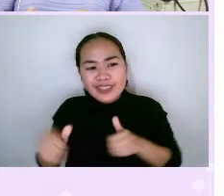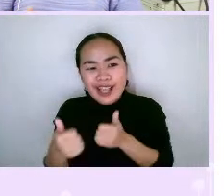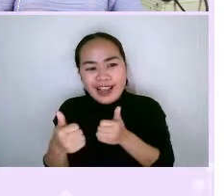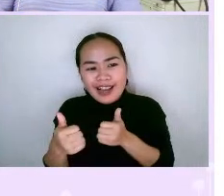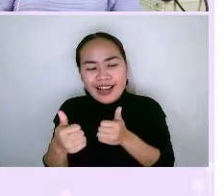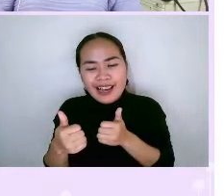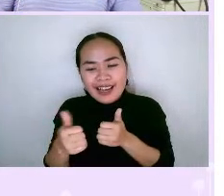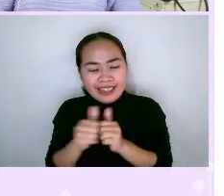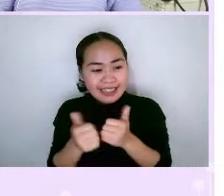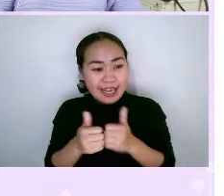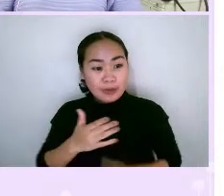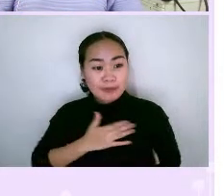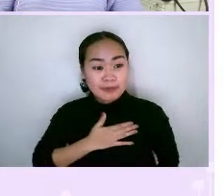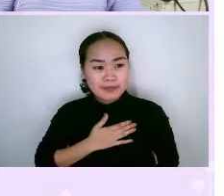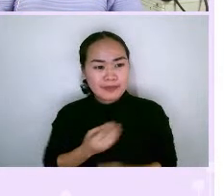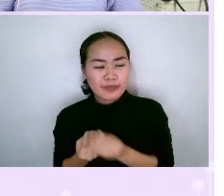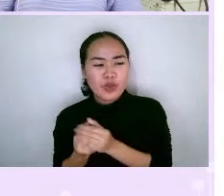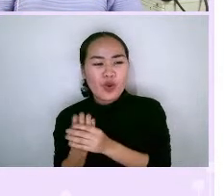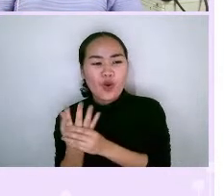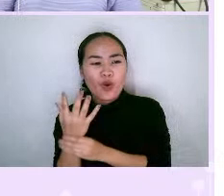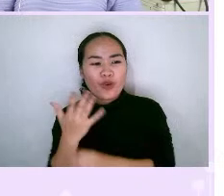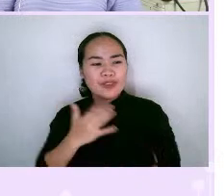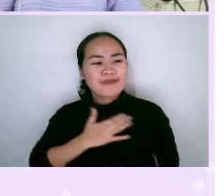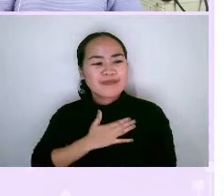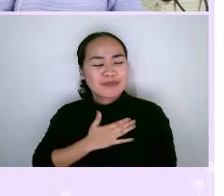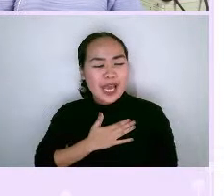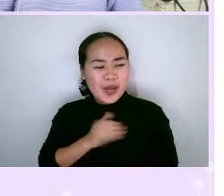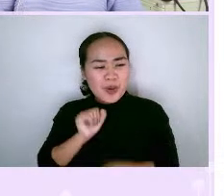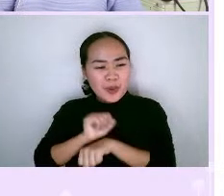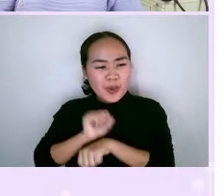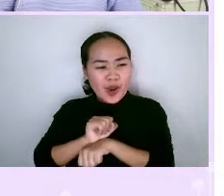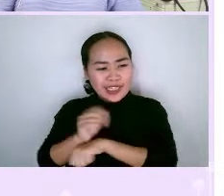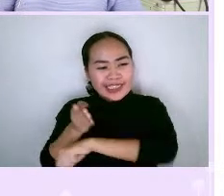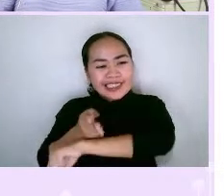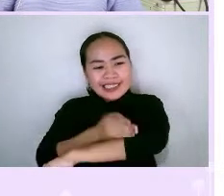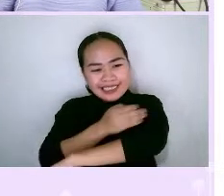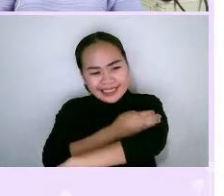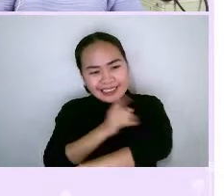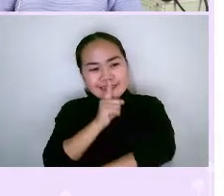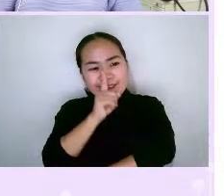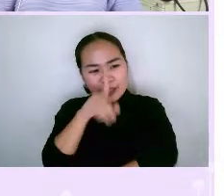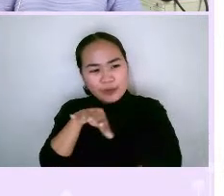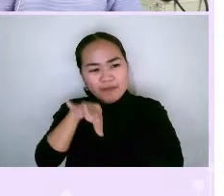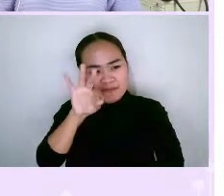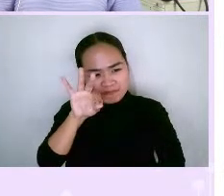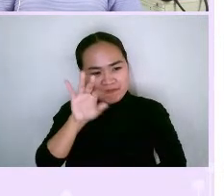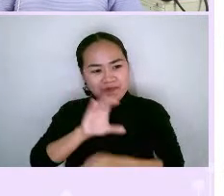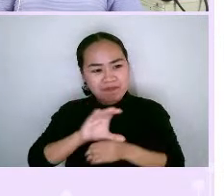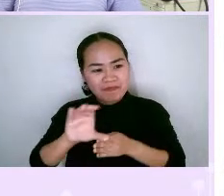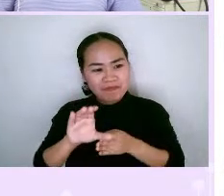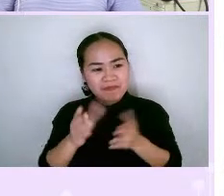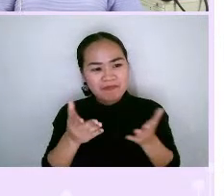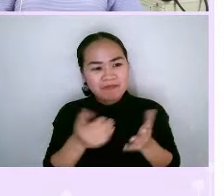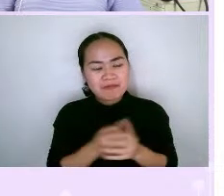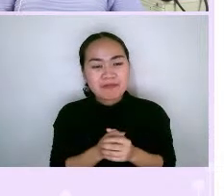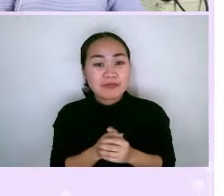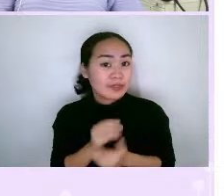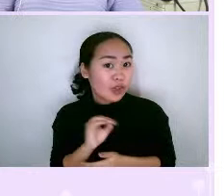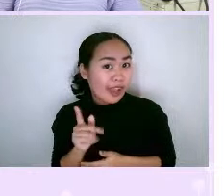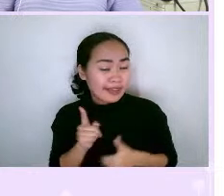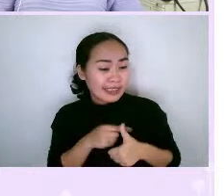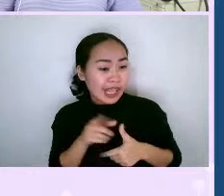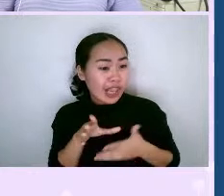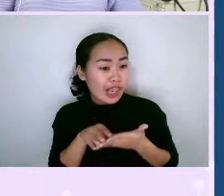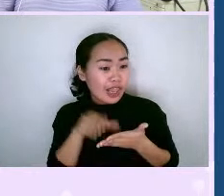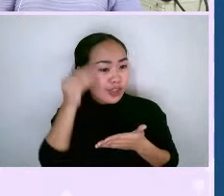makapag-grow, mag-progress dyan sa napili po nating field or career choice. Okay, so Learn, Adapt,